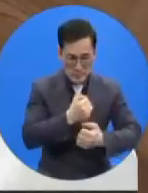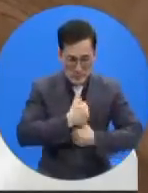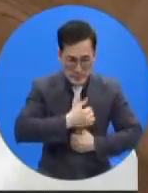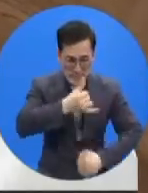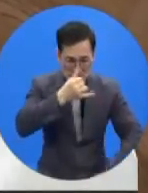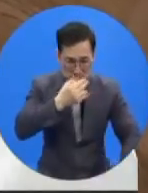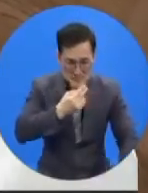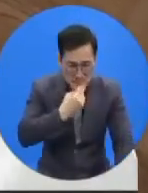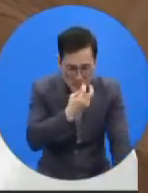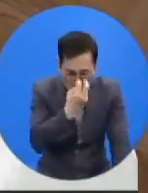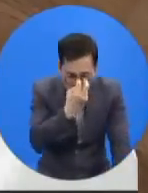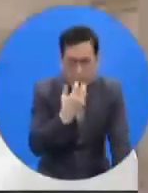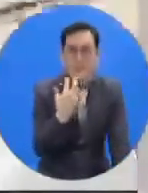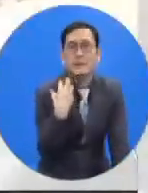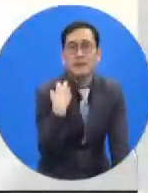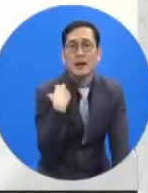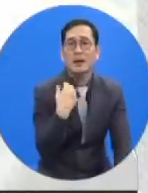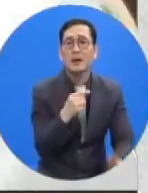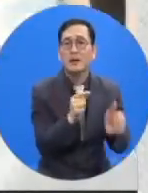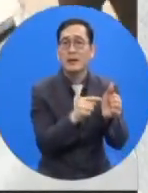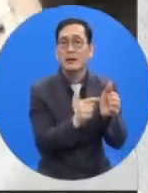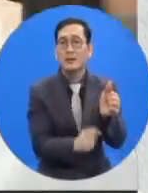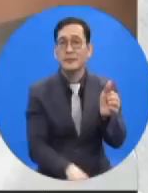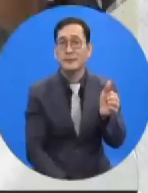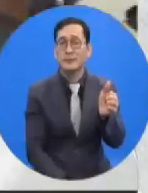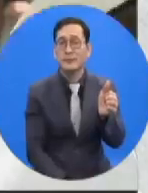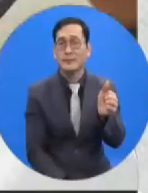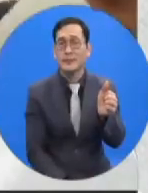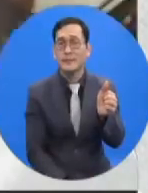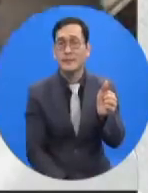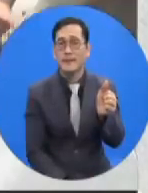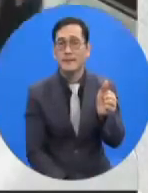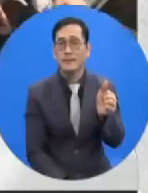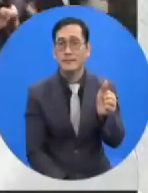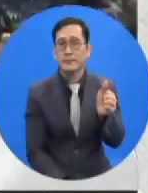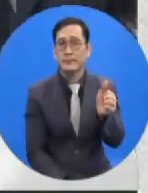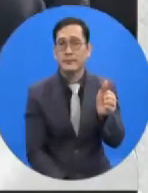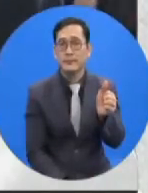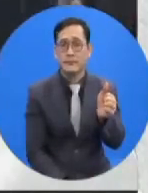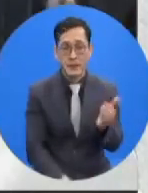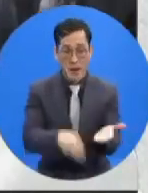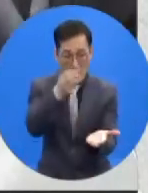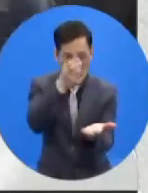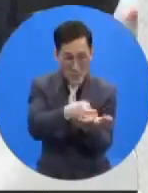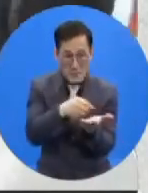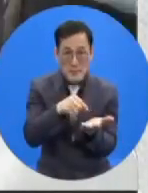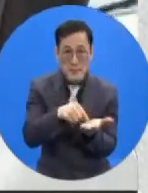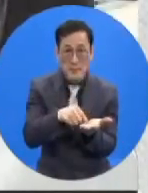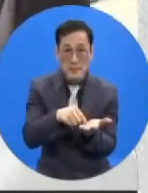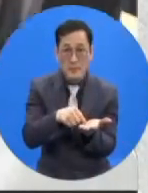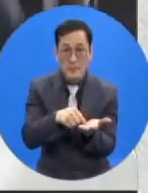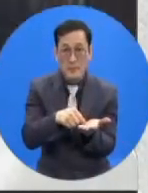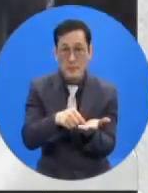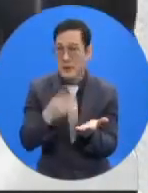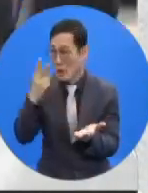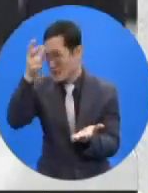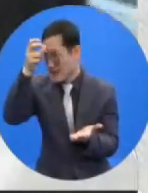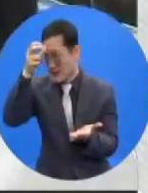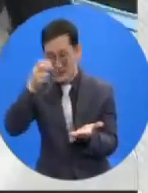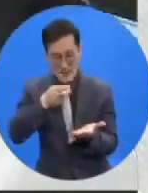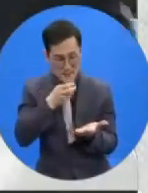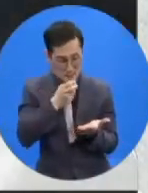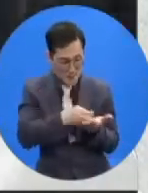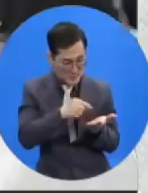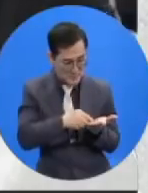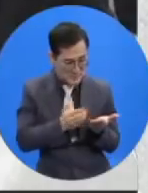한 최고의 책임을 가지고 있는 분이 법무부 장관이에요. 대한민국의 어떤 법에 검찰이 수사를 하는데 그 수사가